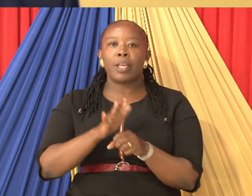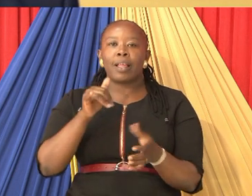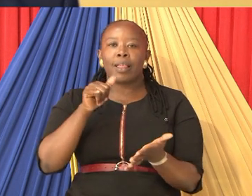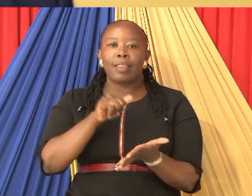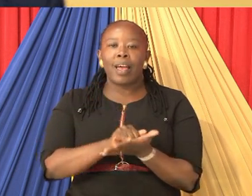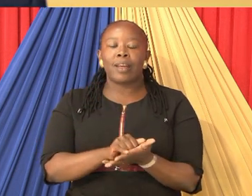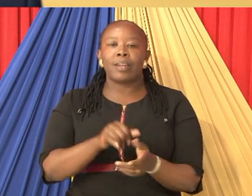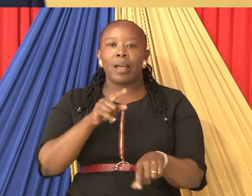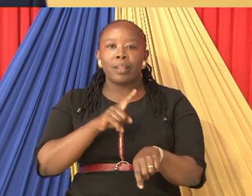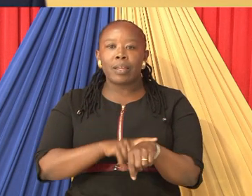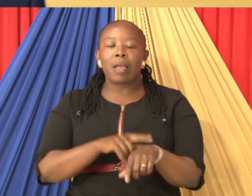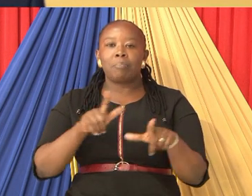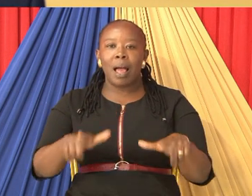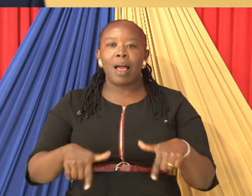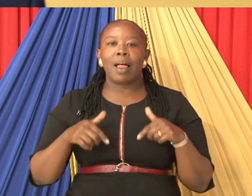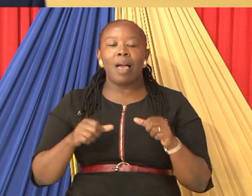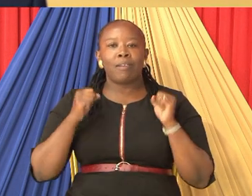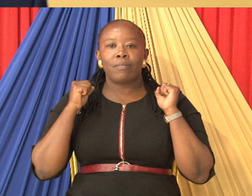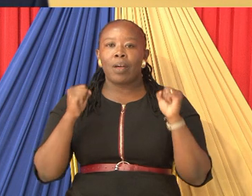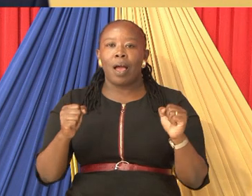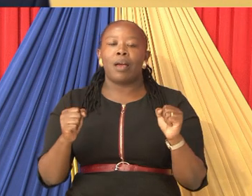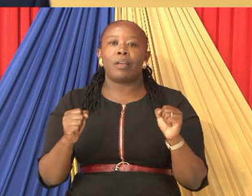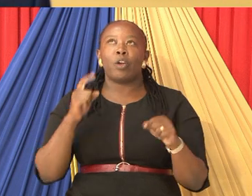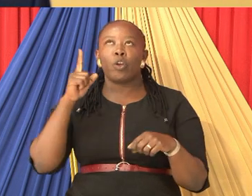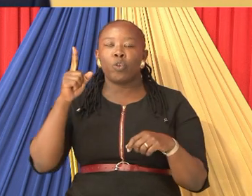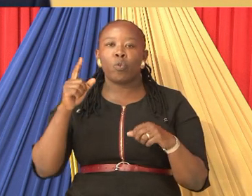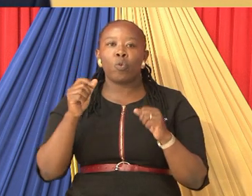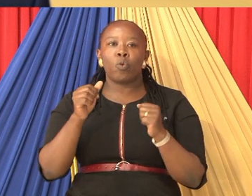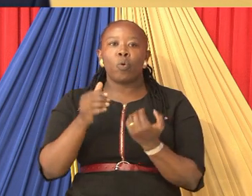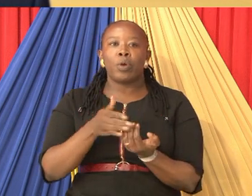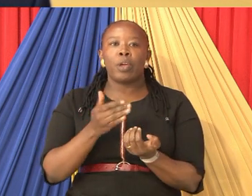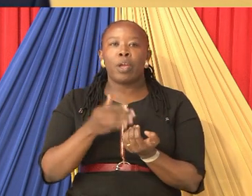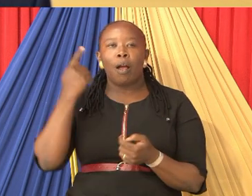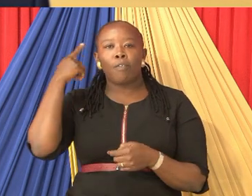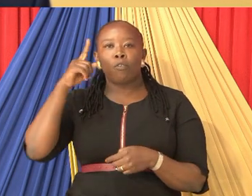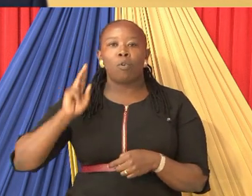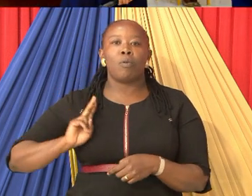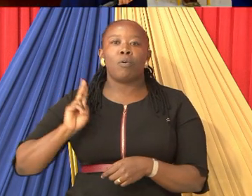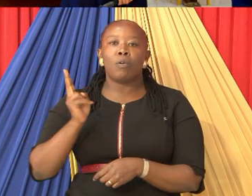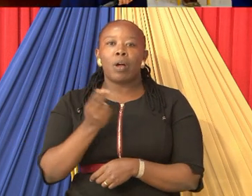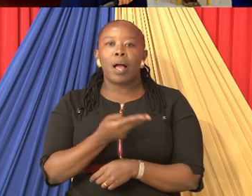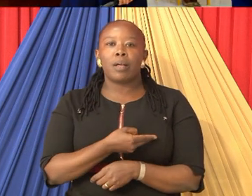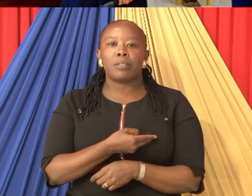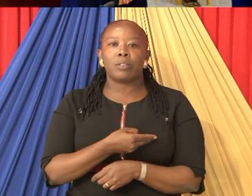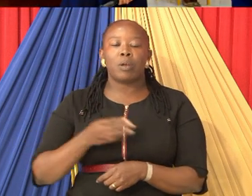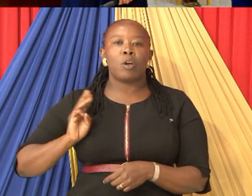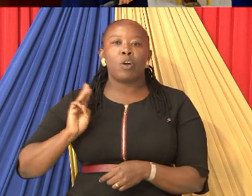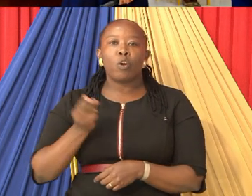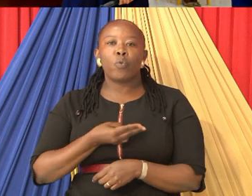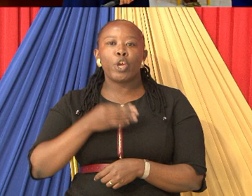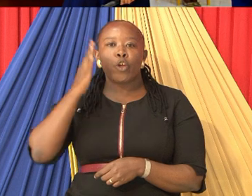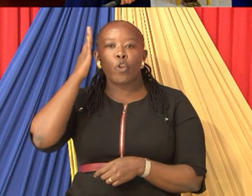hata tunapokuwa katika raha uko pamoja nasi. Tunajua uso wako uko wazi kwetu